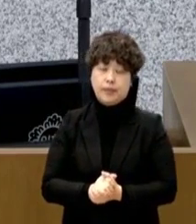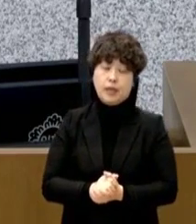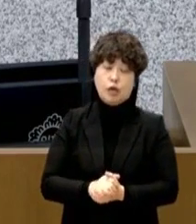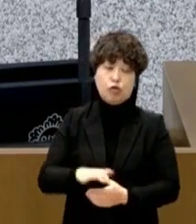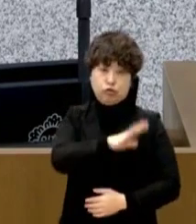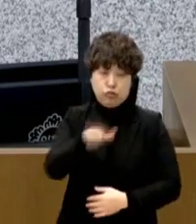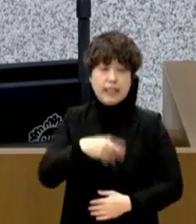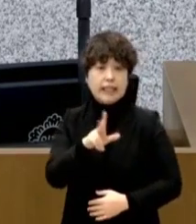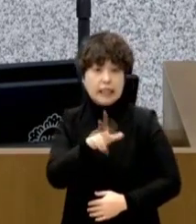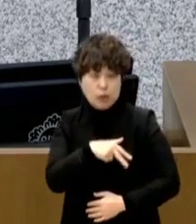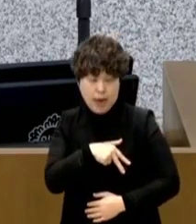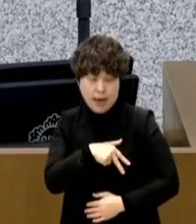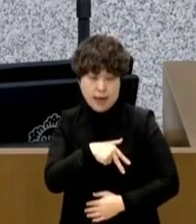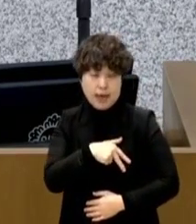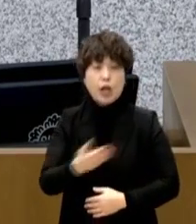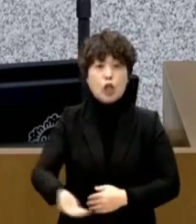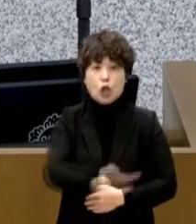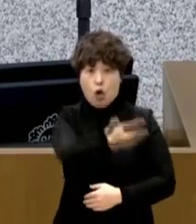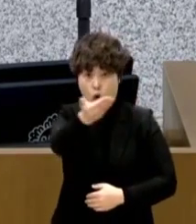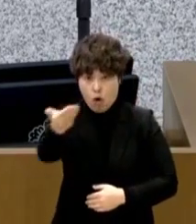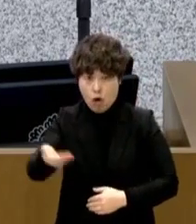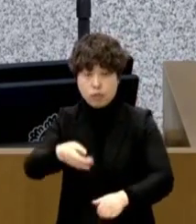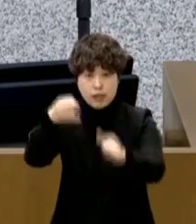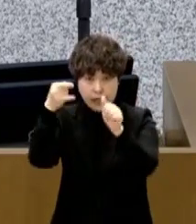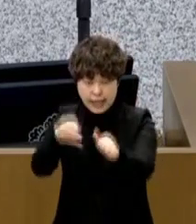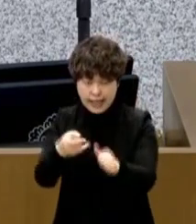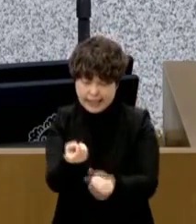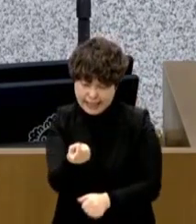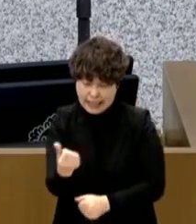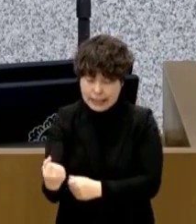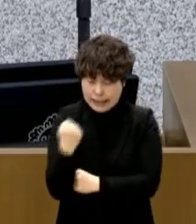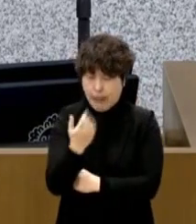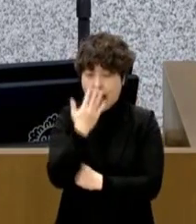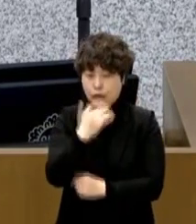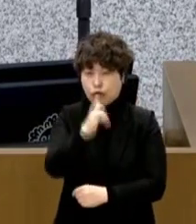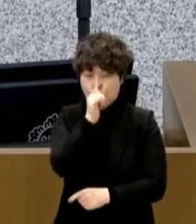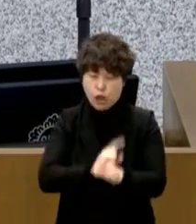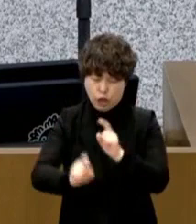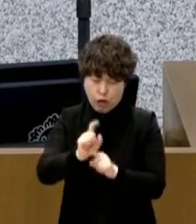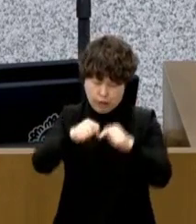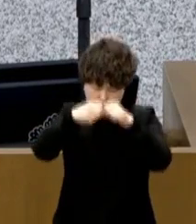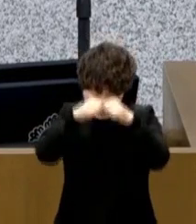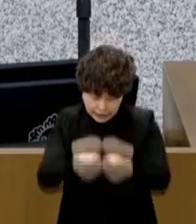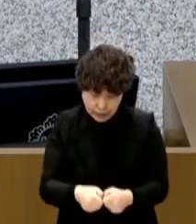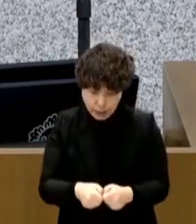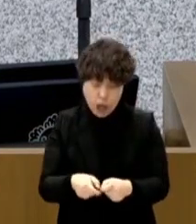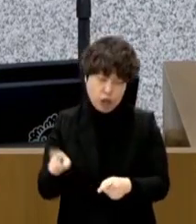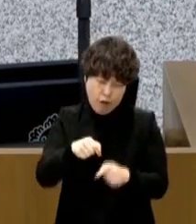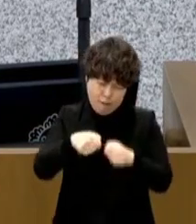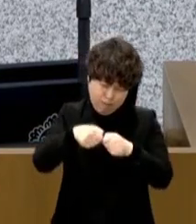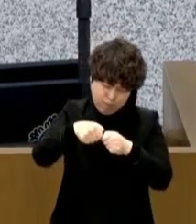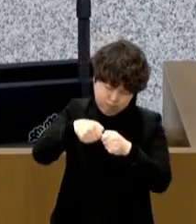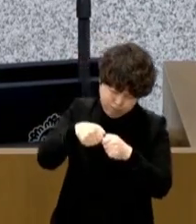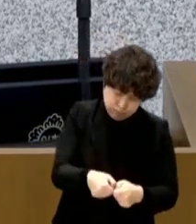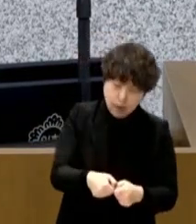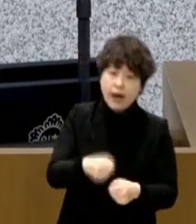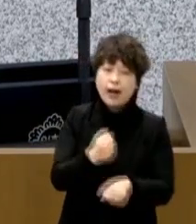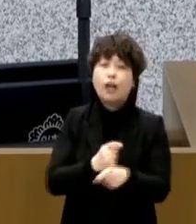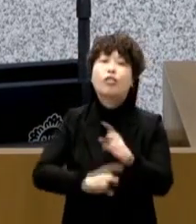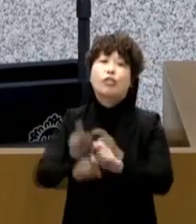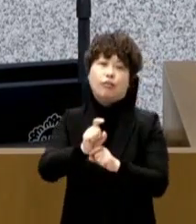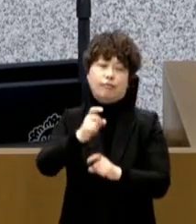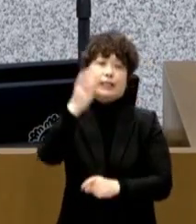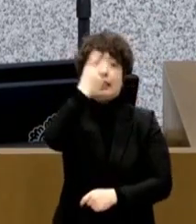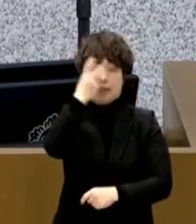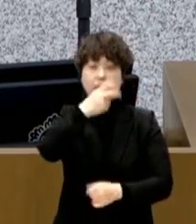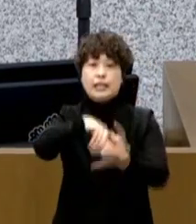경기도의회가 도민들께 작은 힘이라도 될 수 있도록 더 세심히, 더 촘촘하게